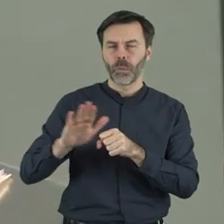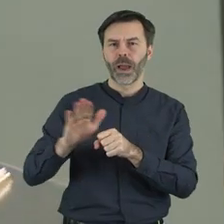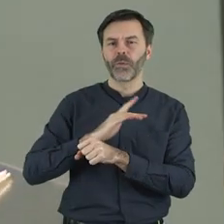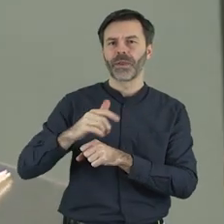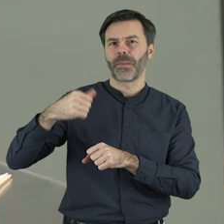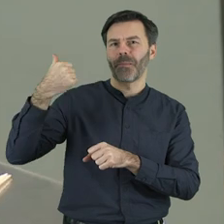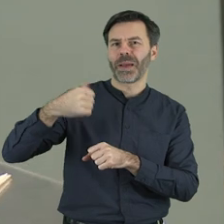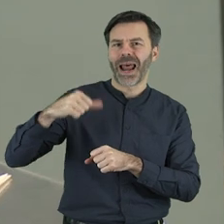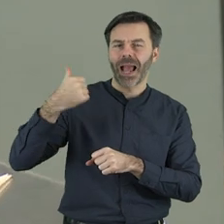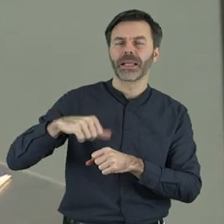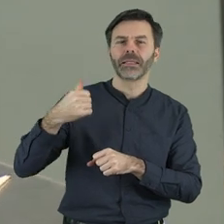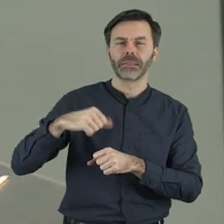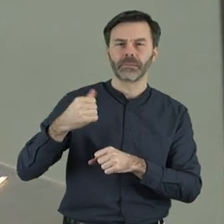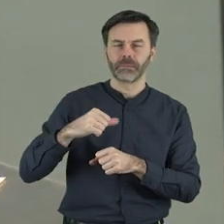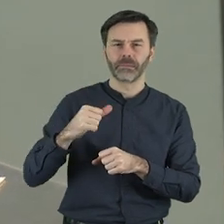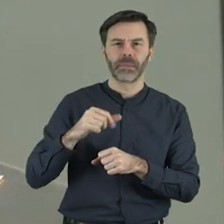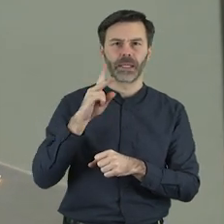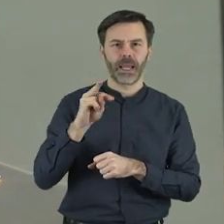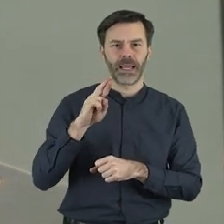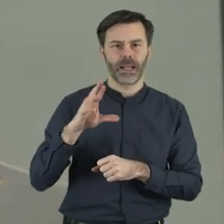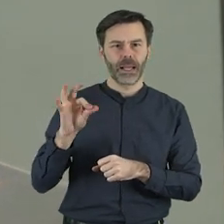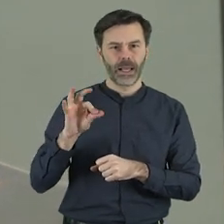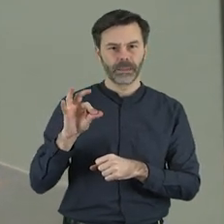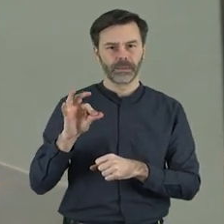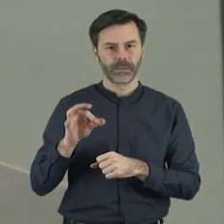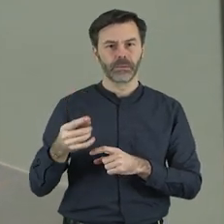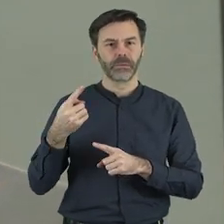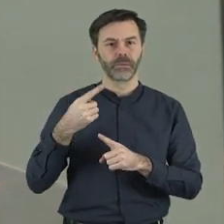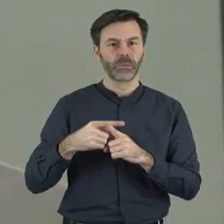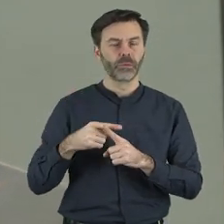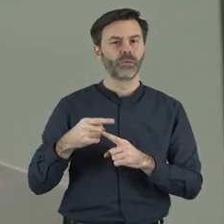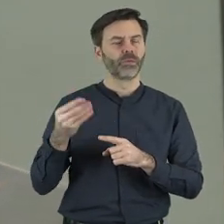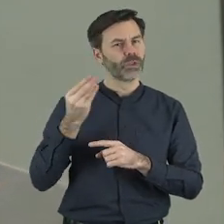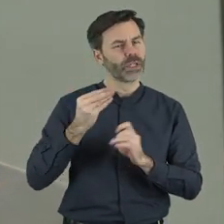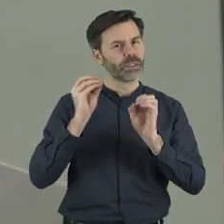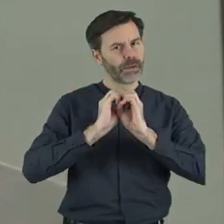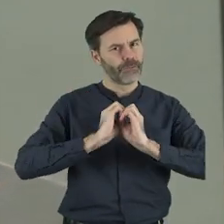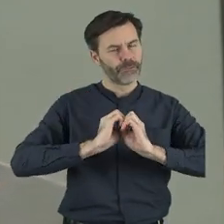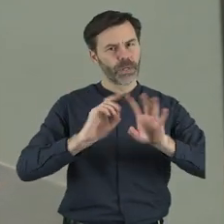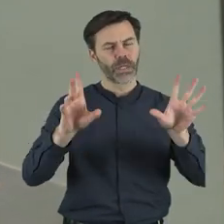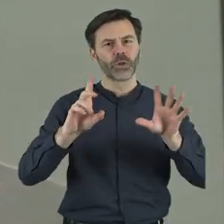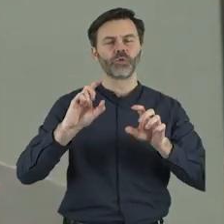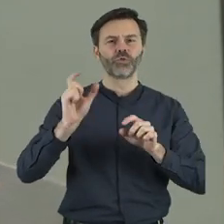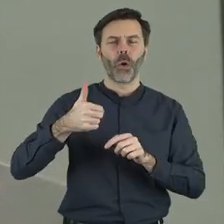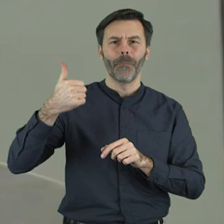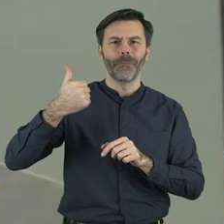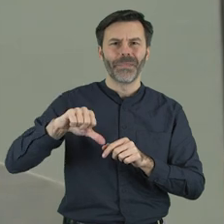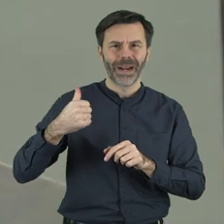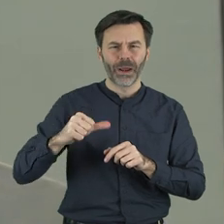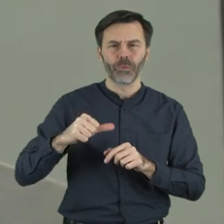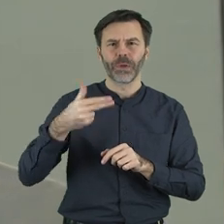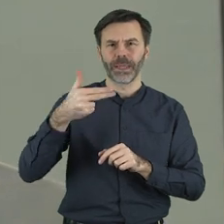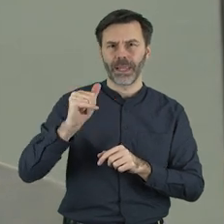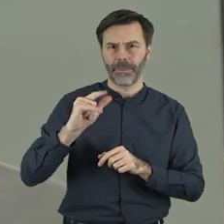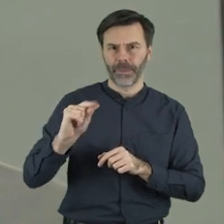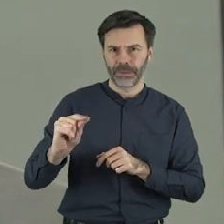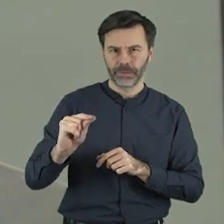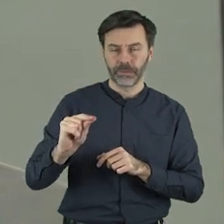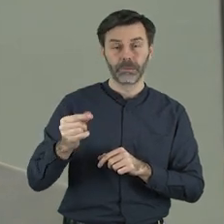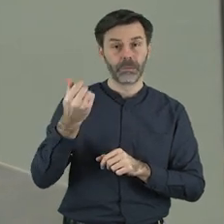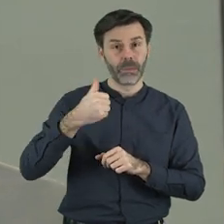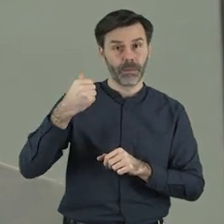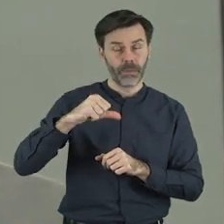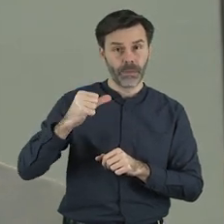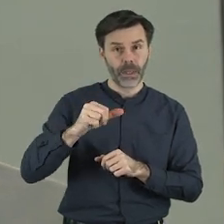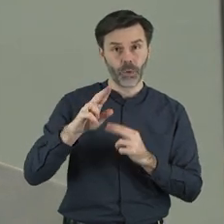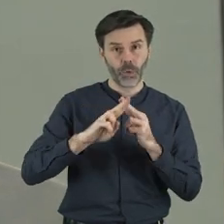przedstawienia wyjaśnień w kwestiach braku numeru NIP, braku numeru REGON, braku numeru KRS oraz